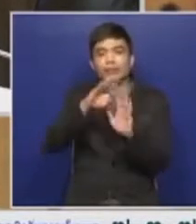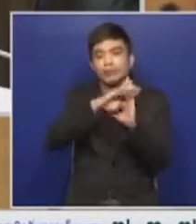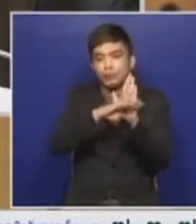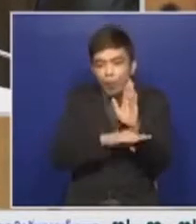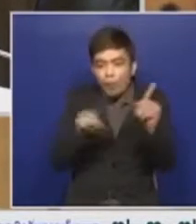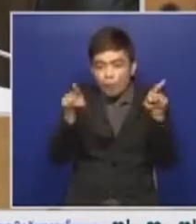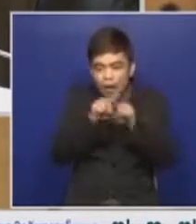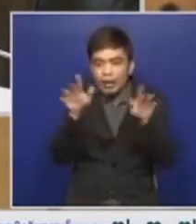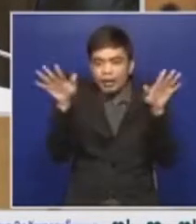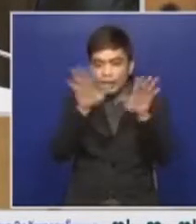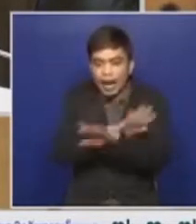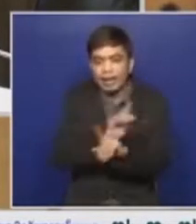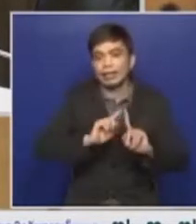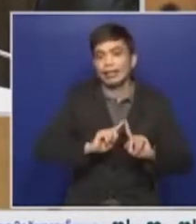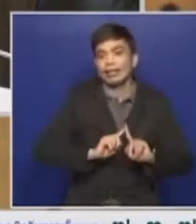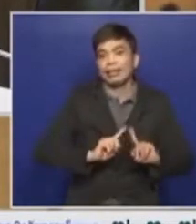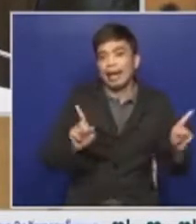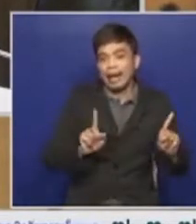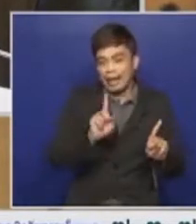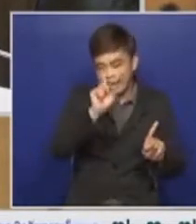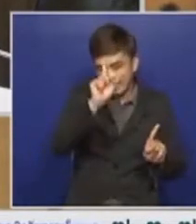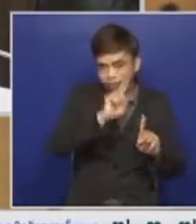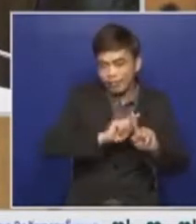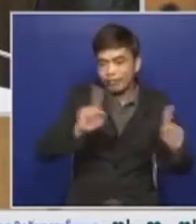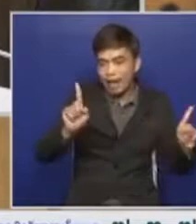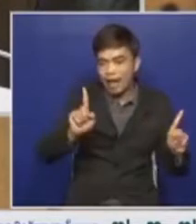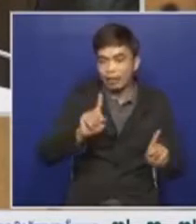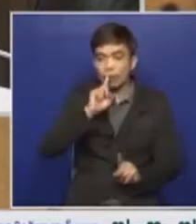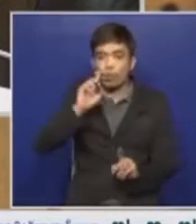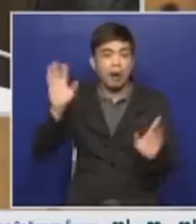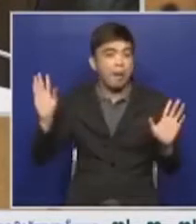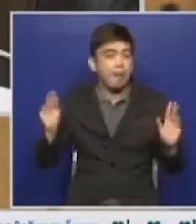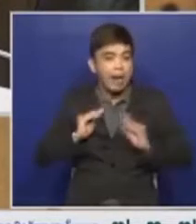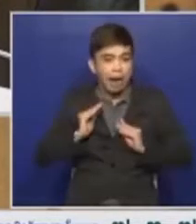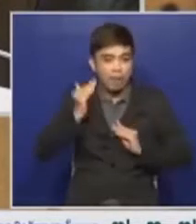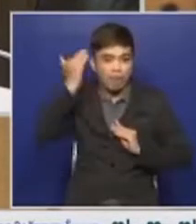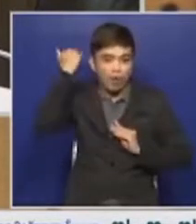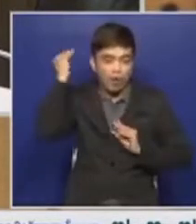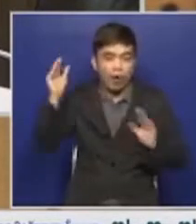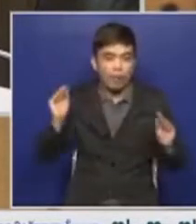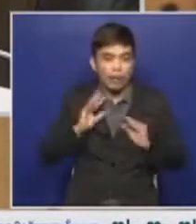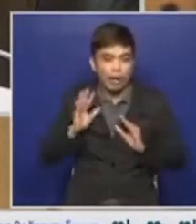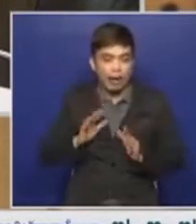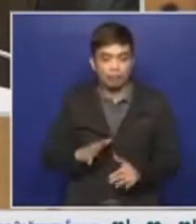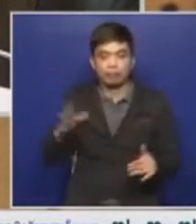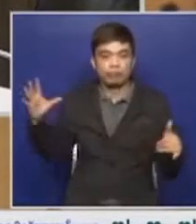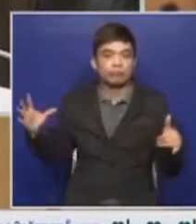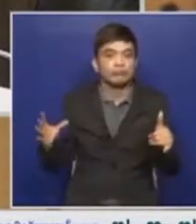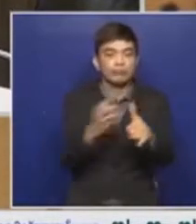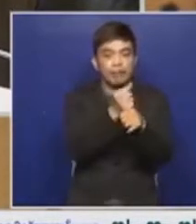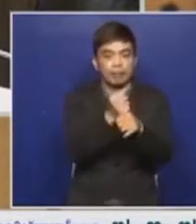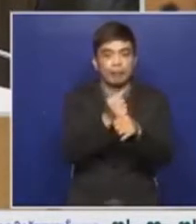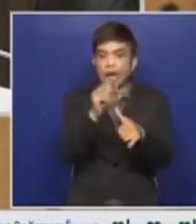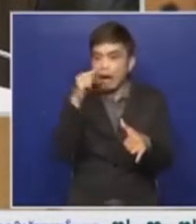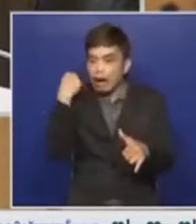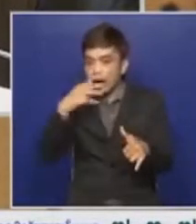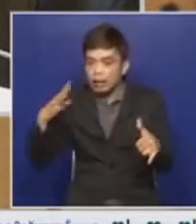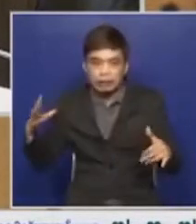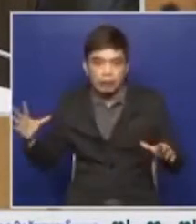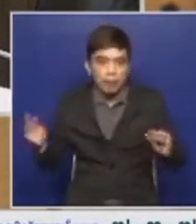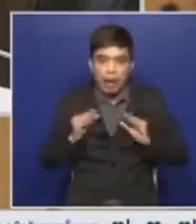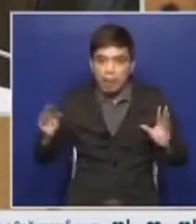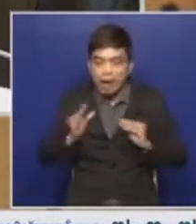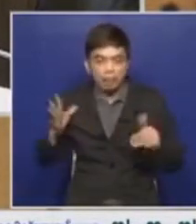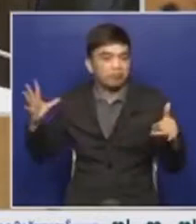นี้ต่างแค่เพียงว่าการไม่รับล่าหนูในวันนั้นนำไปสู่การจับกุมคุมขังผู้รณรงค์